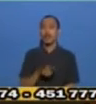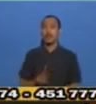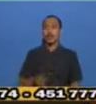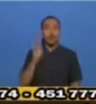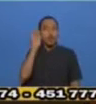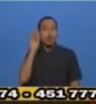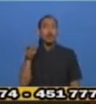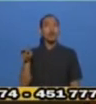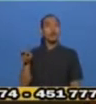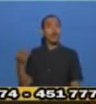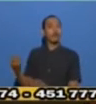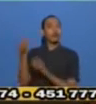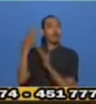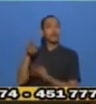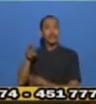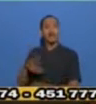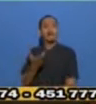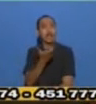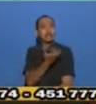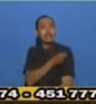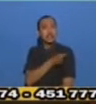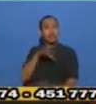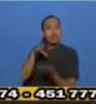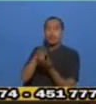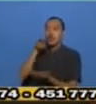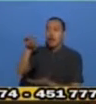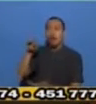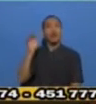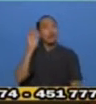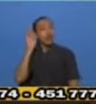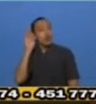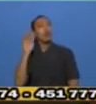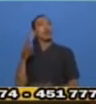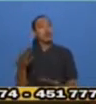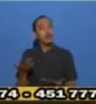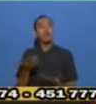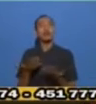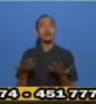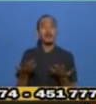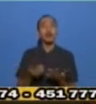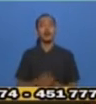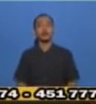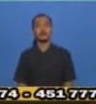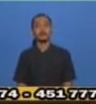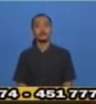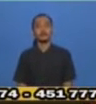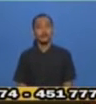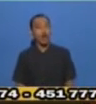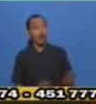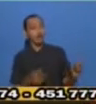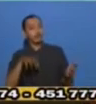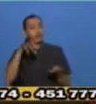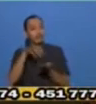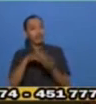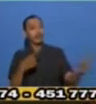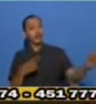Nah, ini diharapkan kebijakan dari para penyelenggara untuk menata. Noto siapa yang boleh,